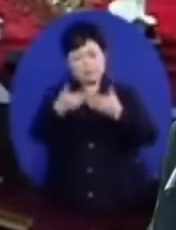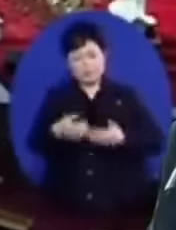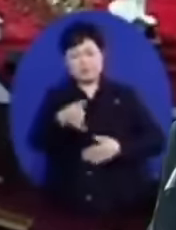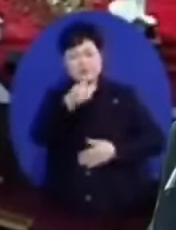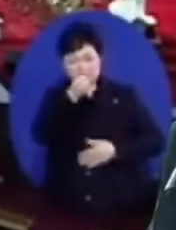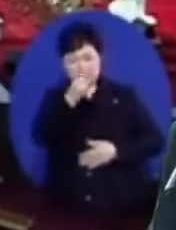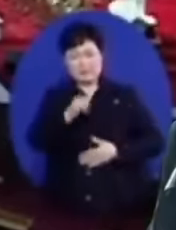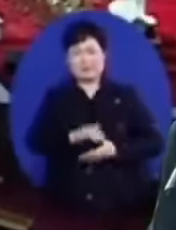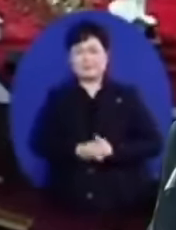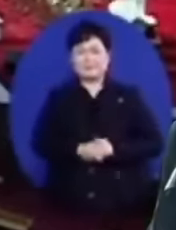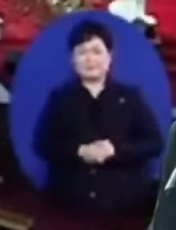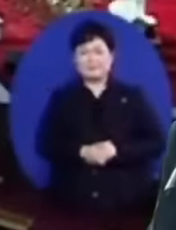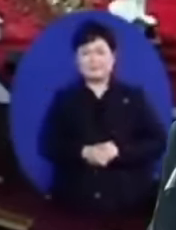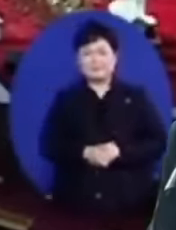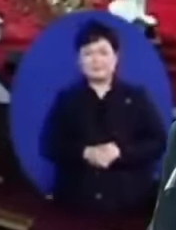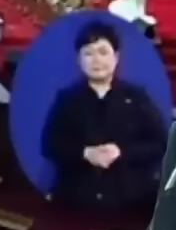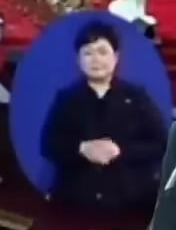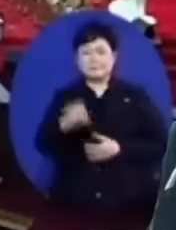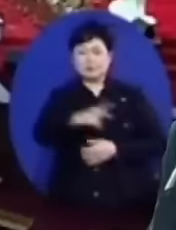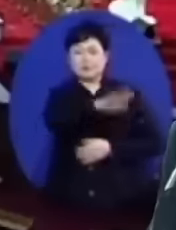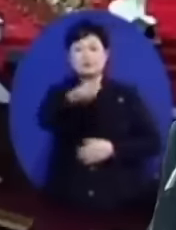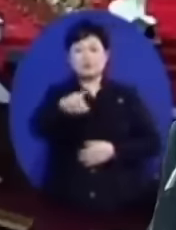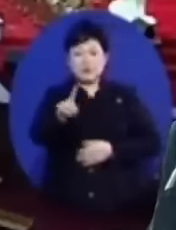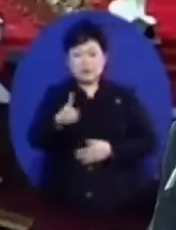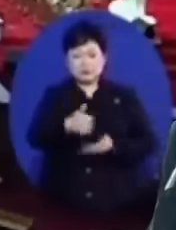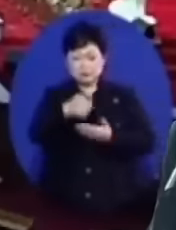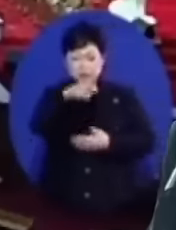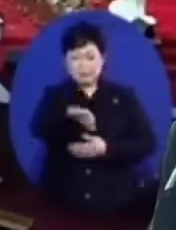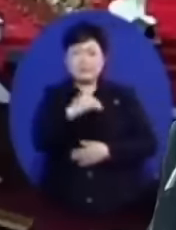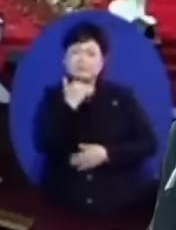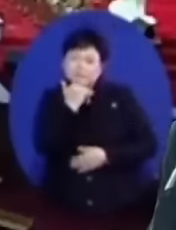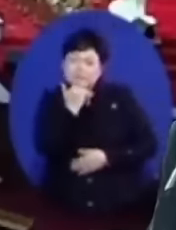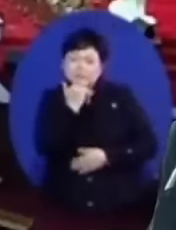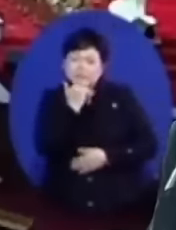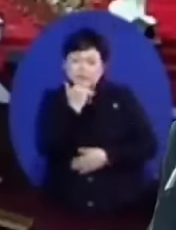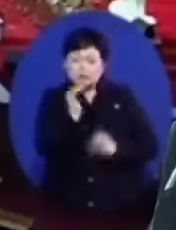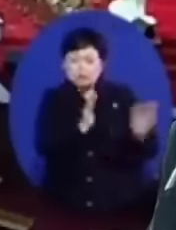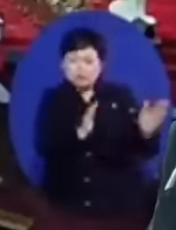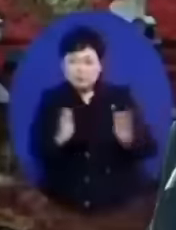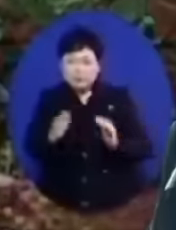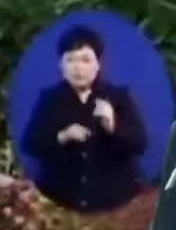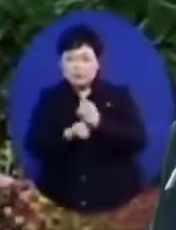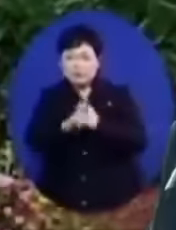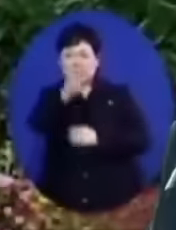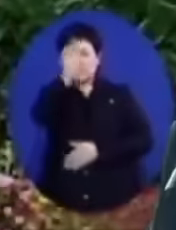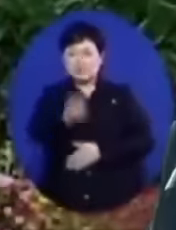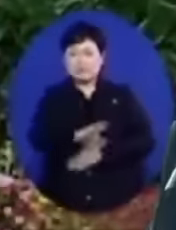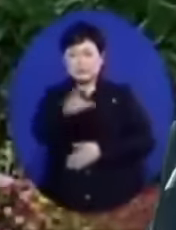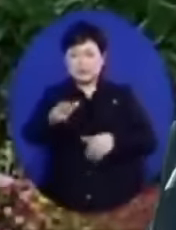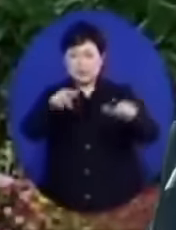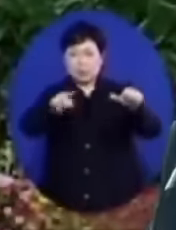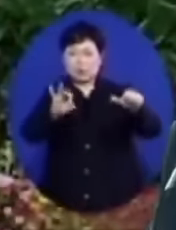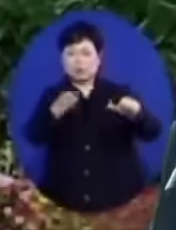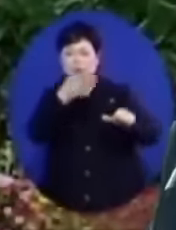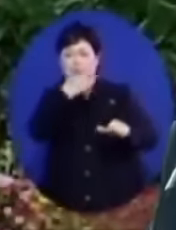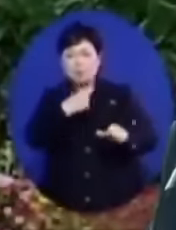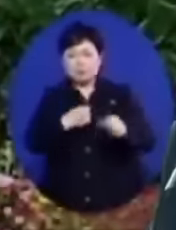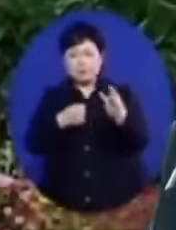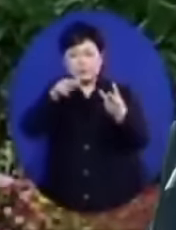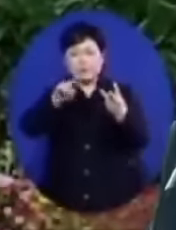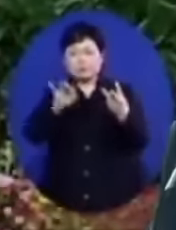것입니다. 또한 우리가 주님 앞에 기다리고 정비하는 것은 십자가의 오중복음,